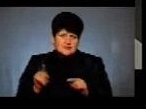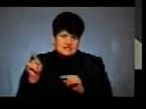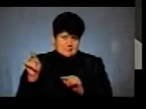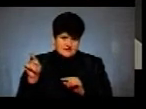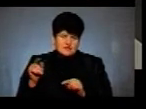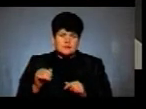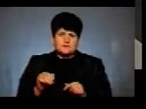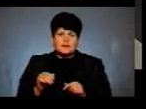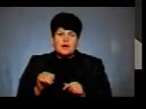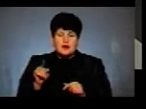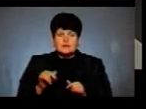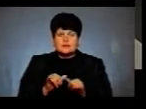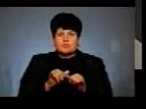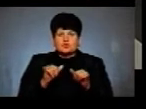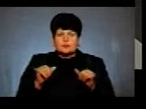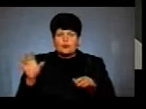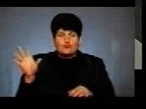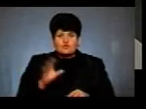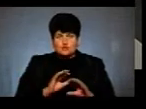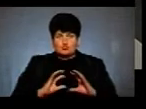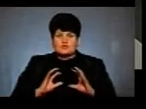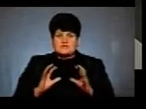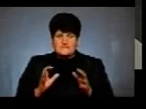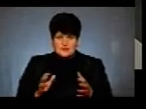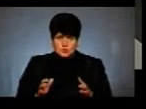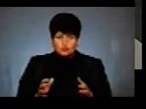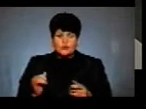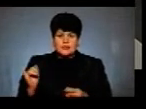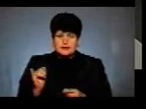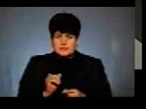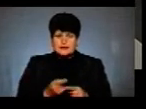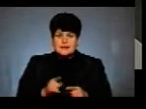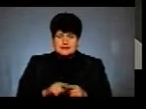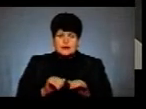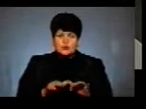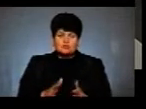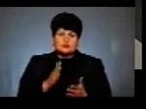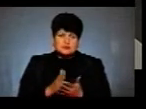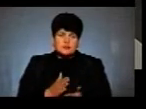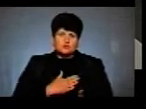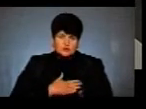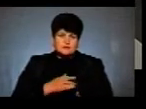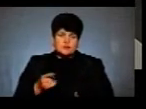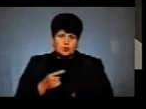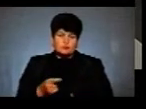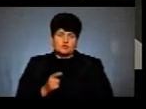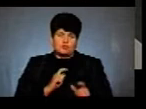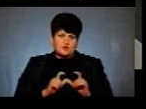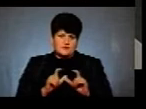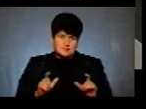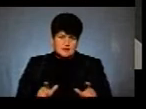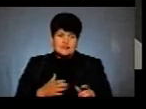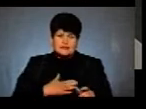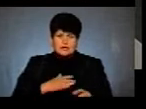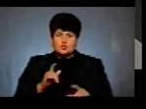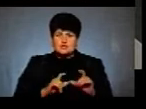цієї країни, але зараз він поширився по всьому світу, без перебільшення. І цей рух, звісно, є в нашому Тернопільському університеті. До речі, він, наш